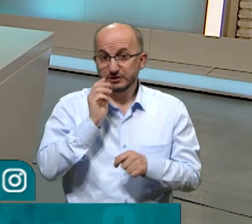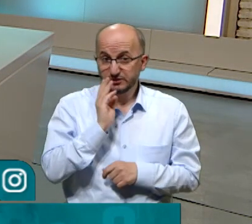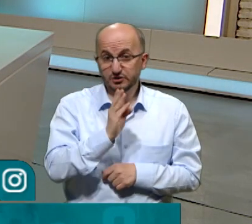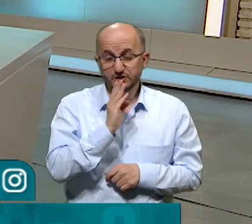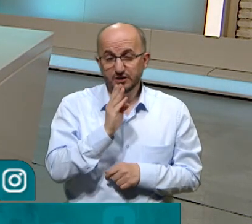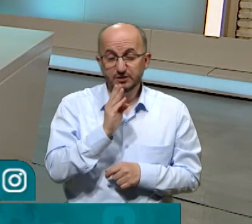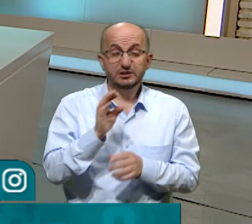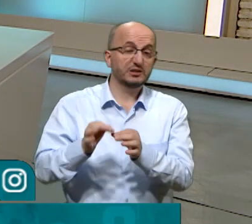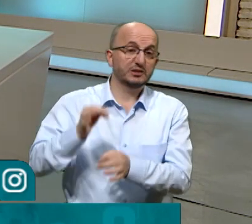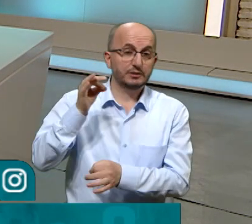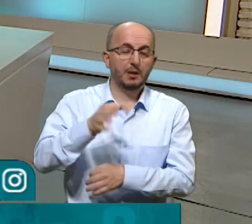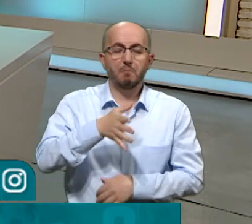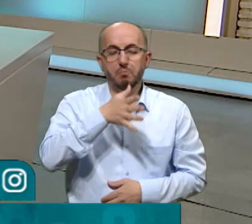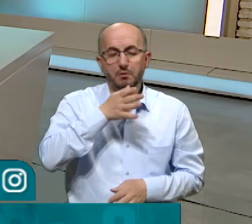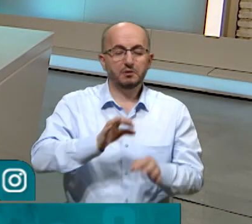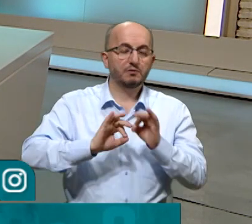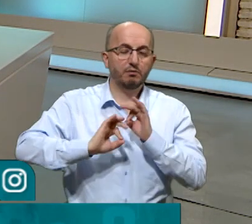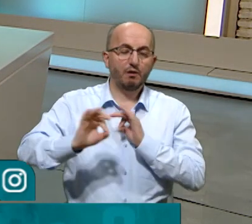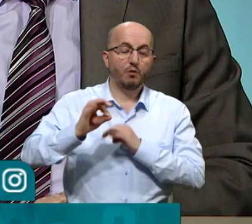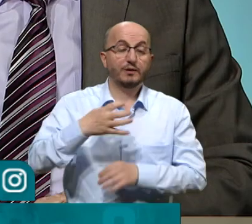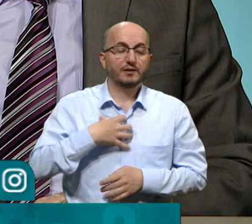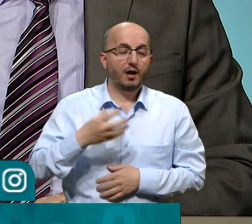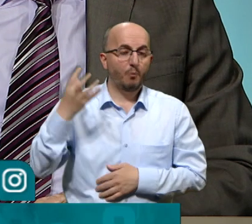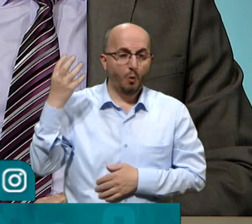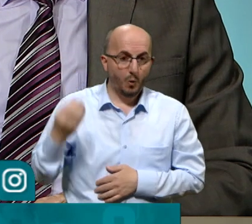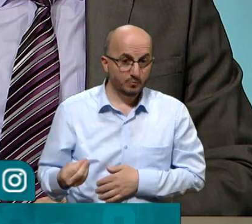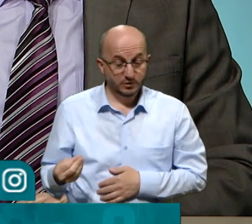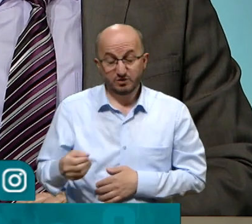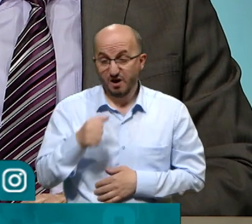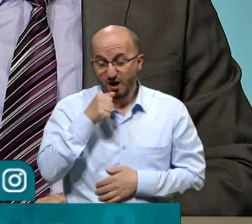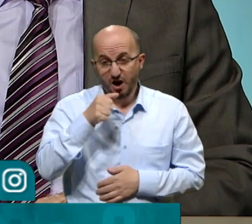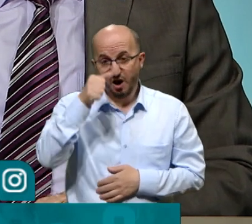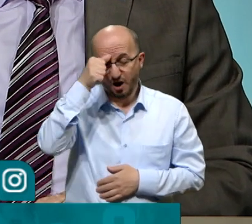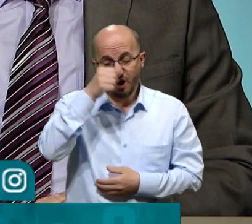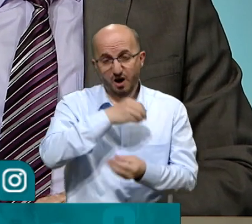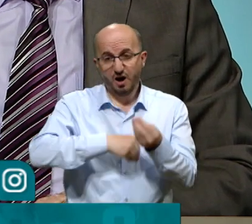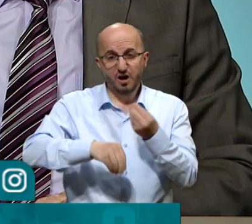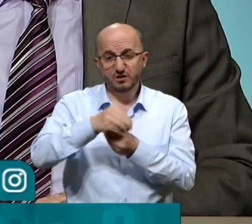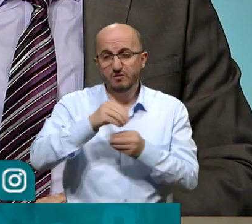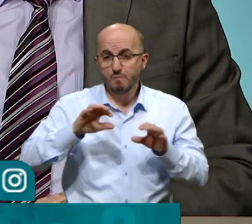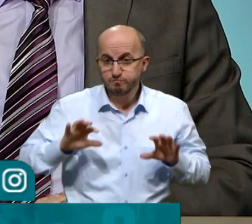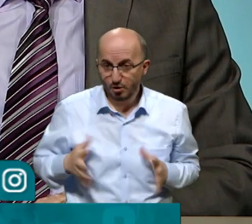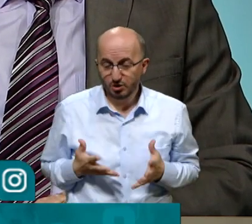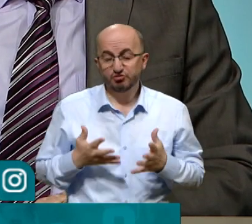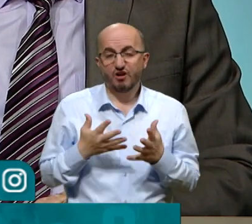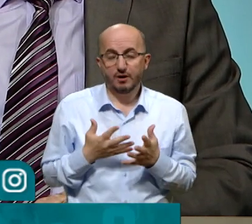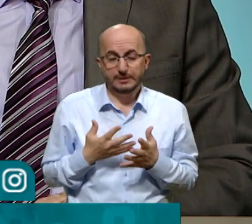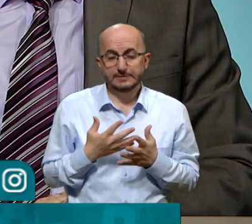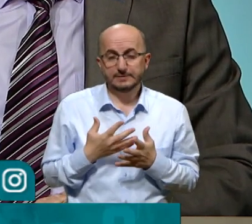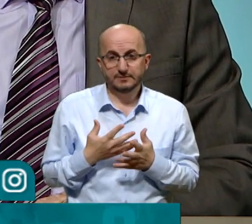bilgili olması Takva sahibi olması ve hacda haccı ifa edecek